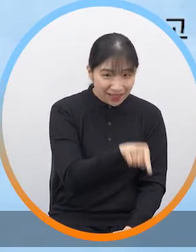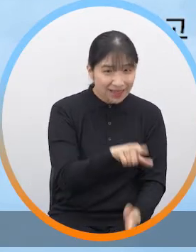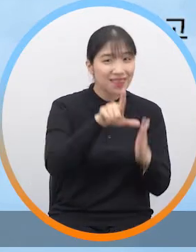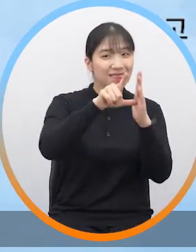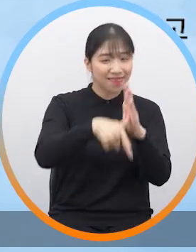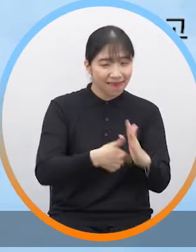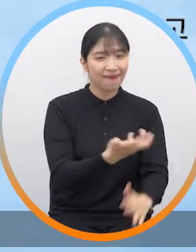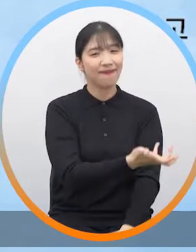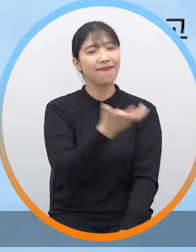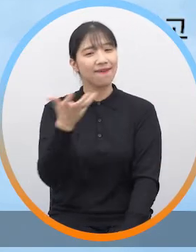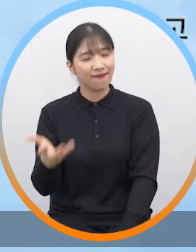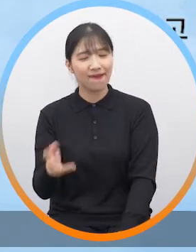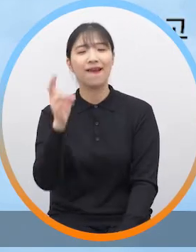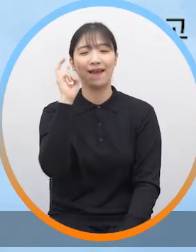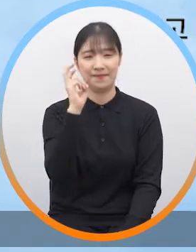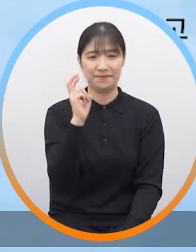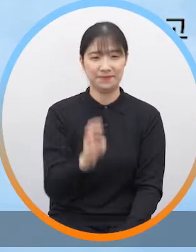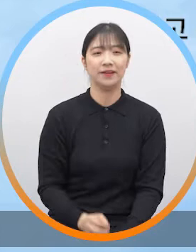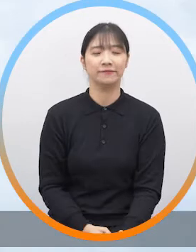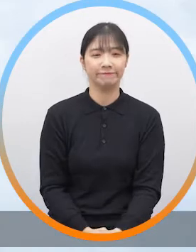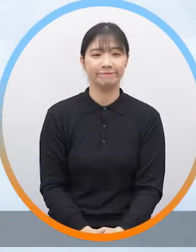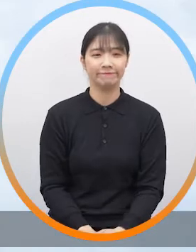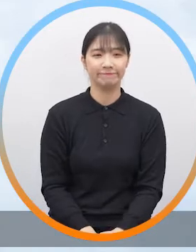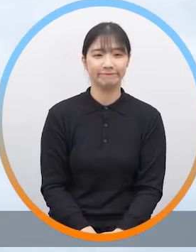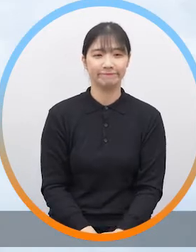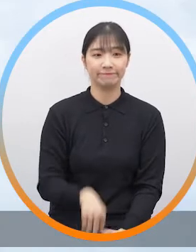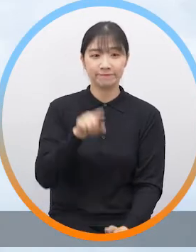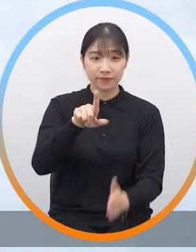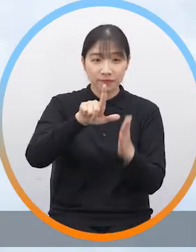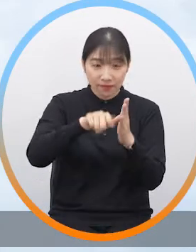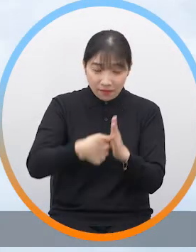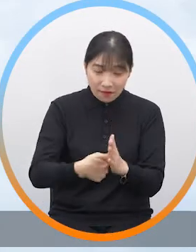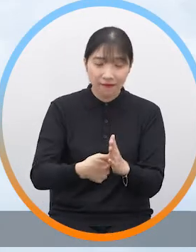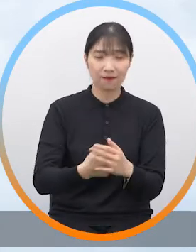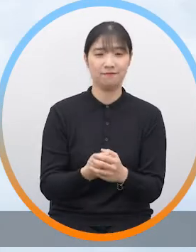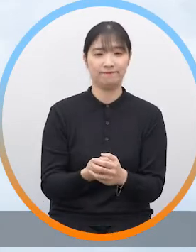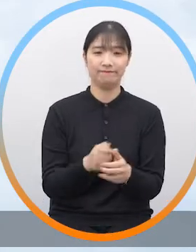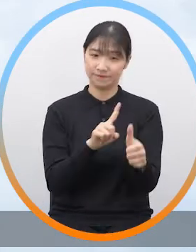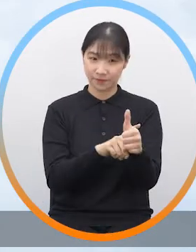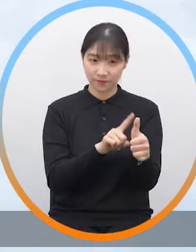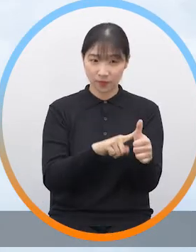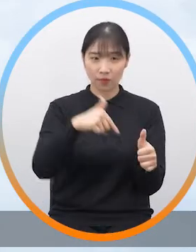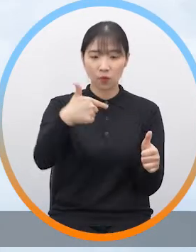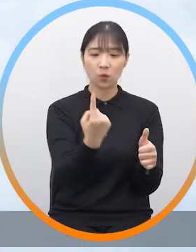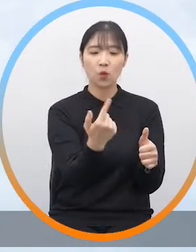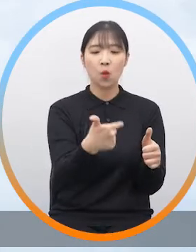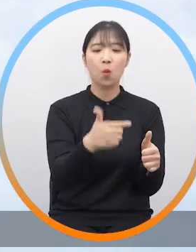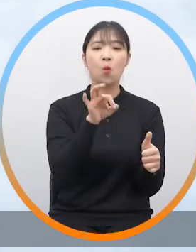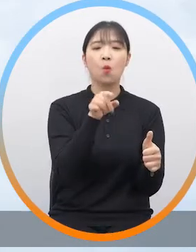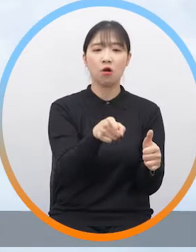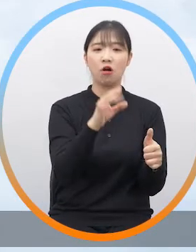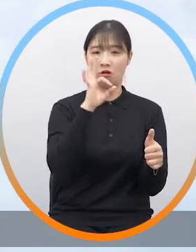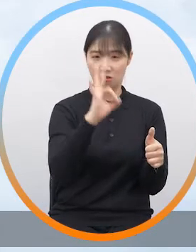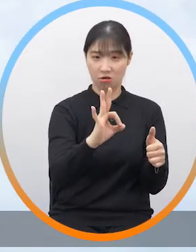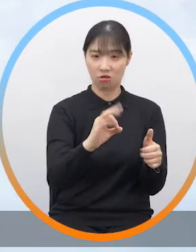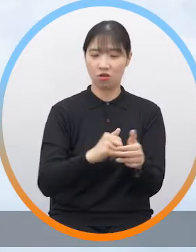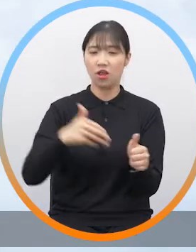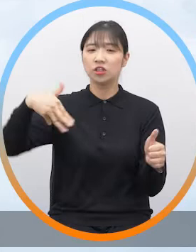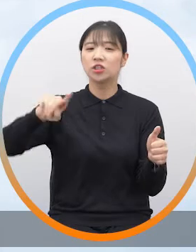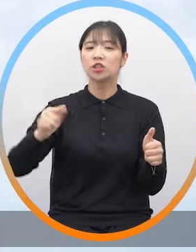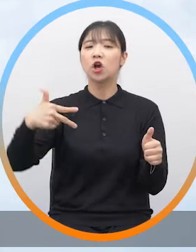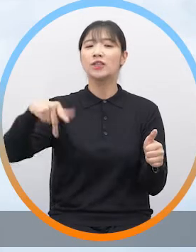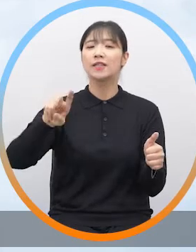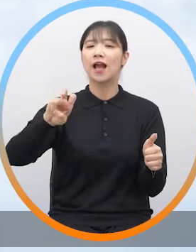건너갔을 것이다라는 그런 이야기입니다. 그때의 왕인은 논어 10권하고 천자문